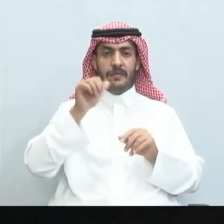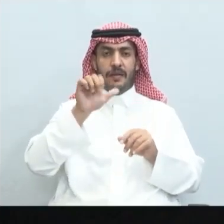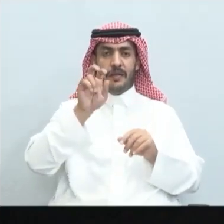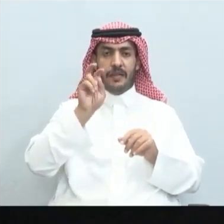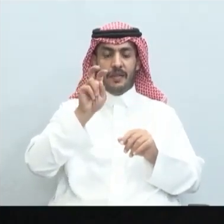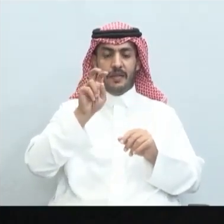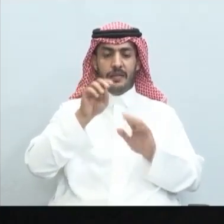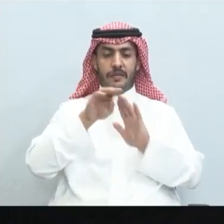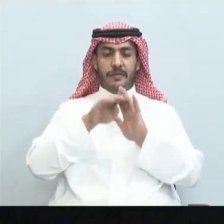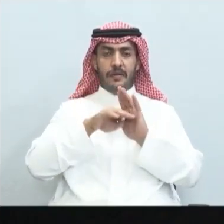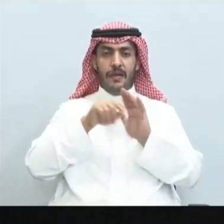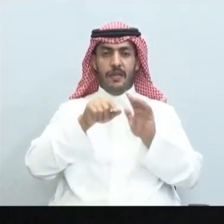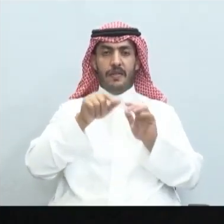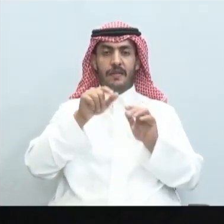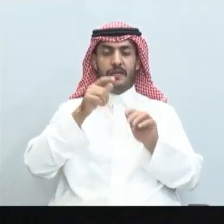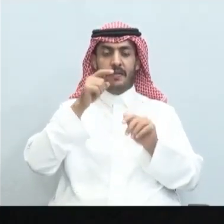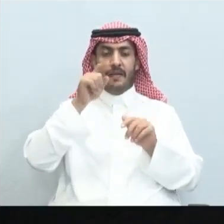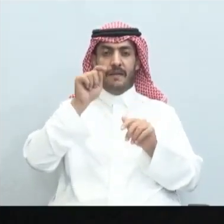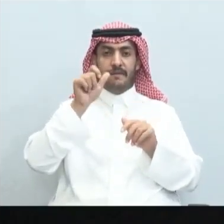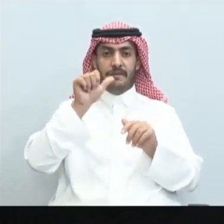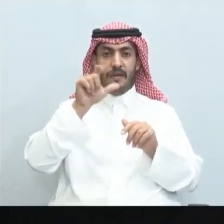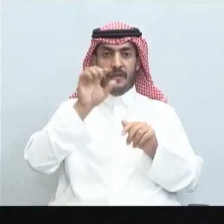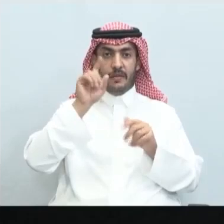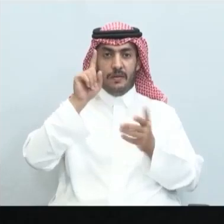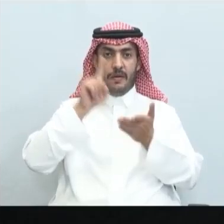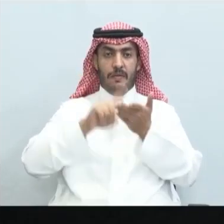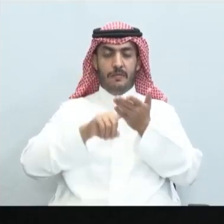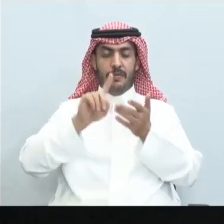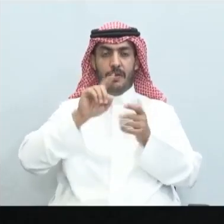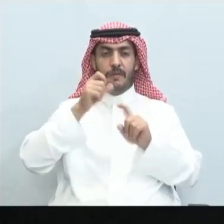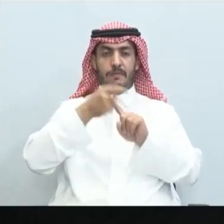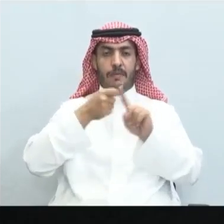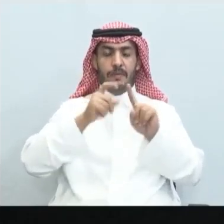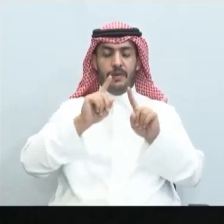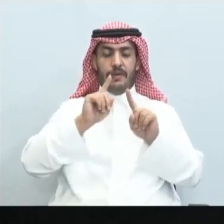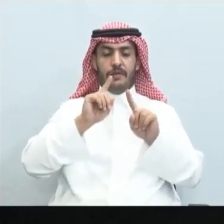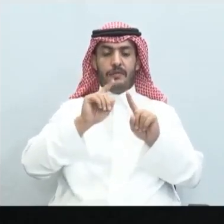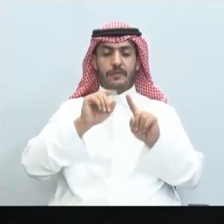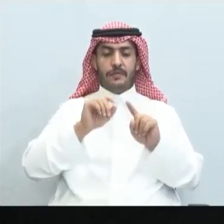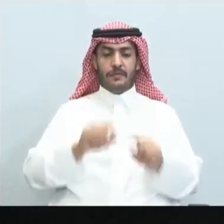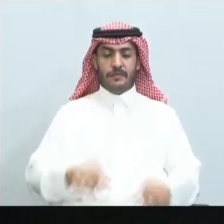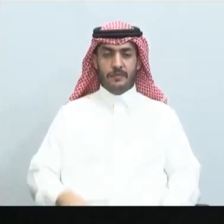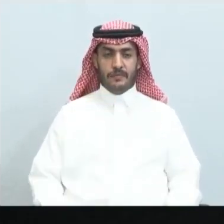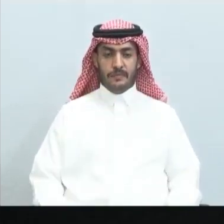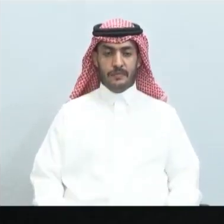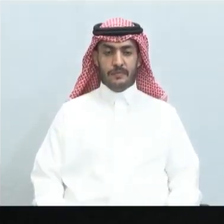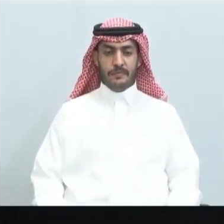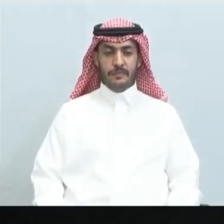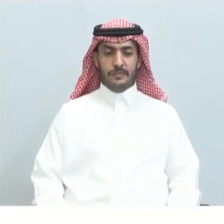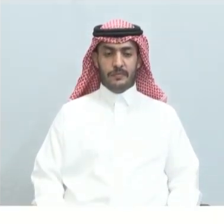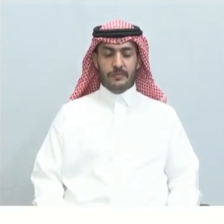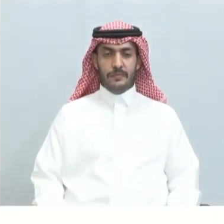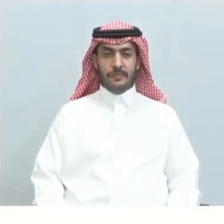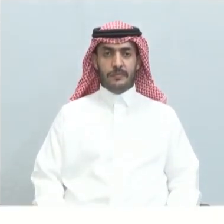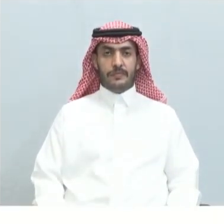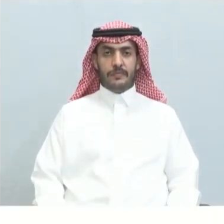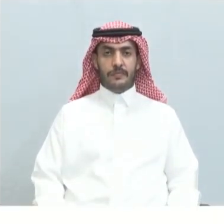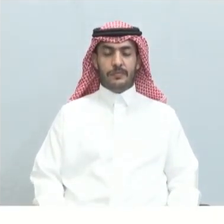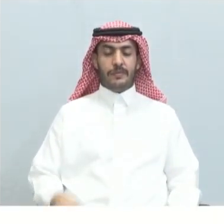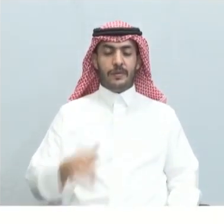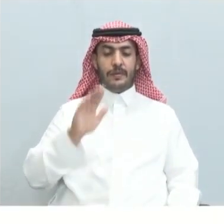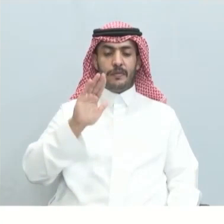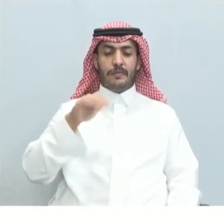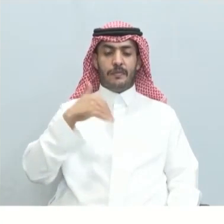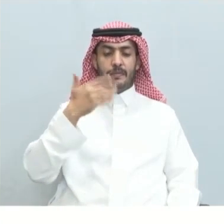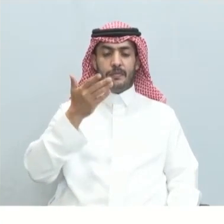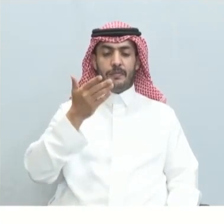هذه الفرضيه ليست صحيحه مئه بالمئه وليست خاطئه بعد